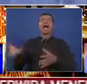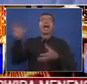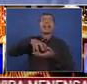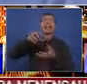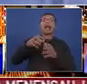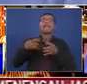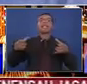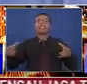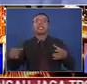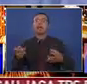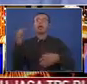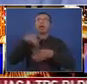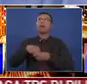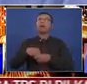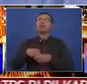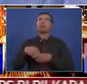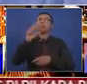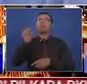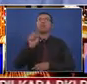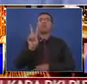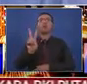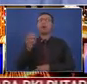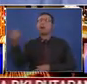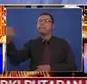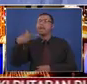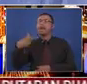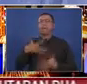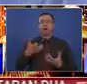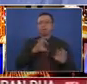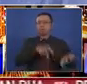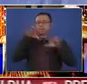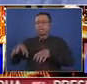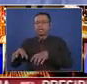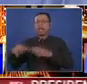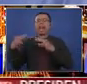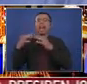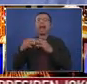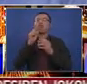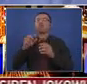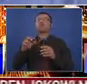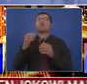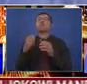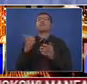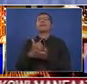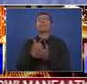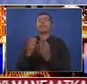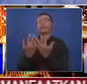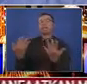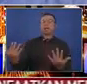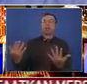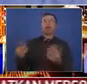tapi begitu masuk ke 8 Februari Pak Anis mengatakan mau mengalihkan fungsi lahan reklamasi untuk kepentingan publik